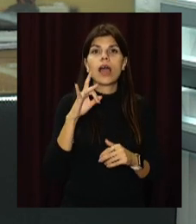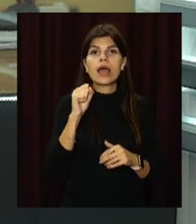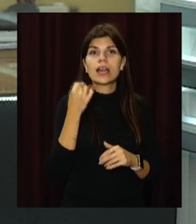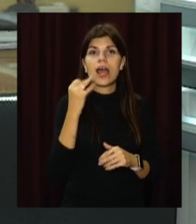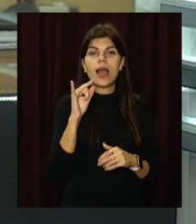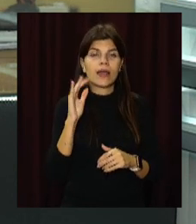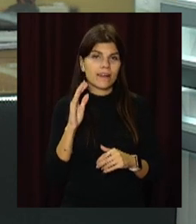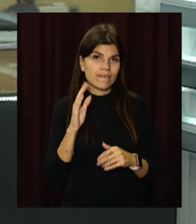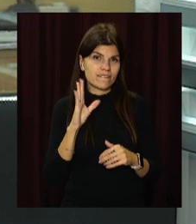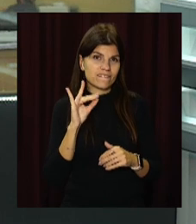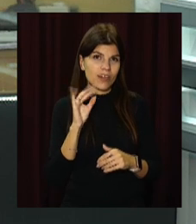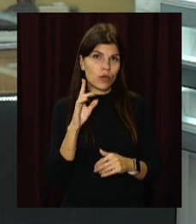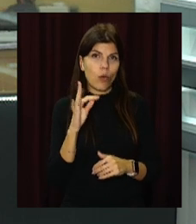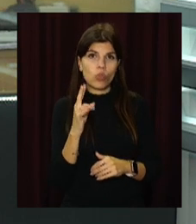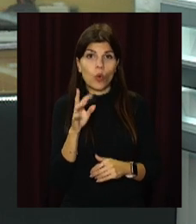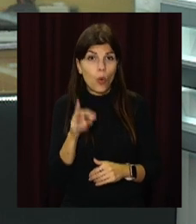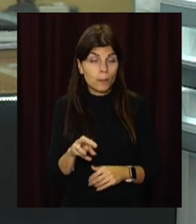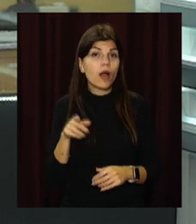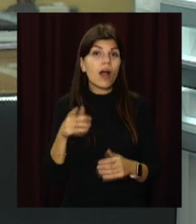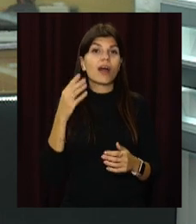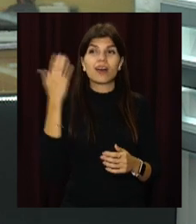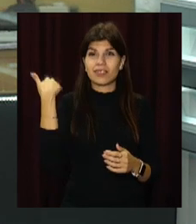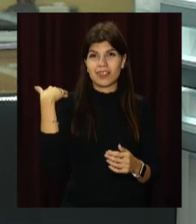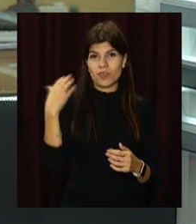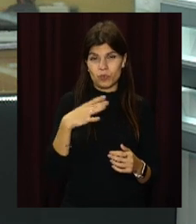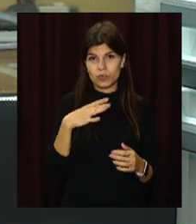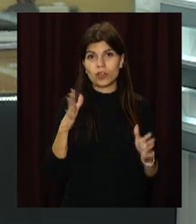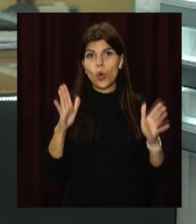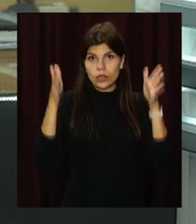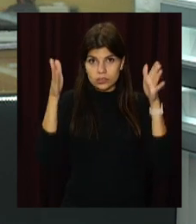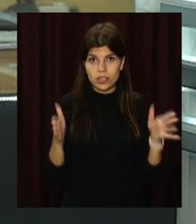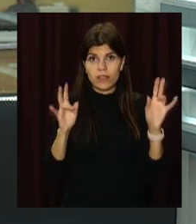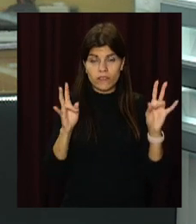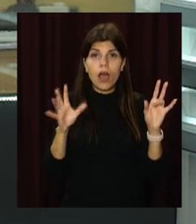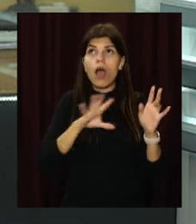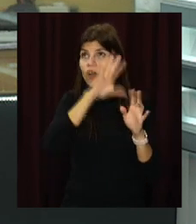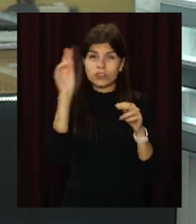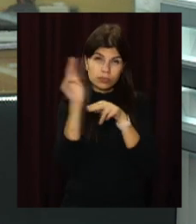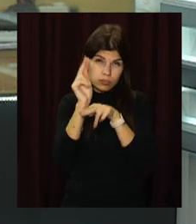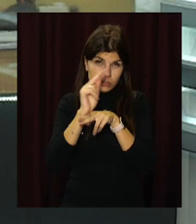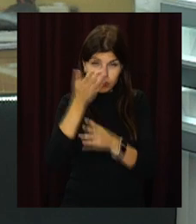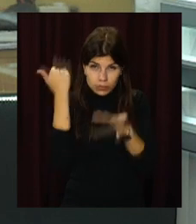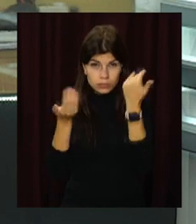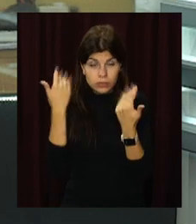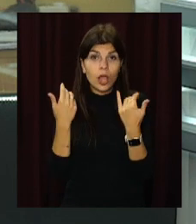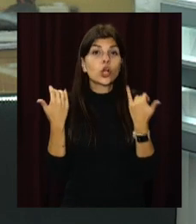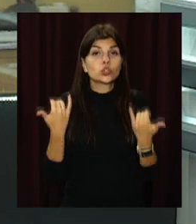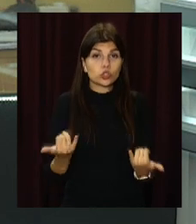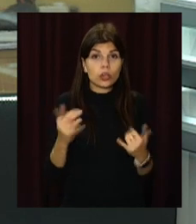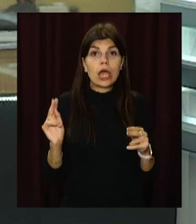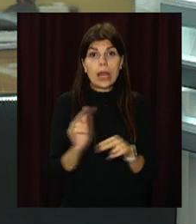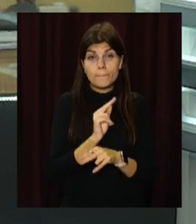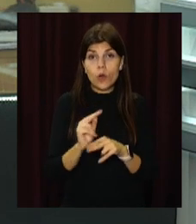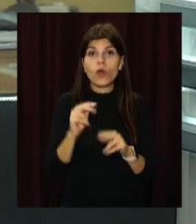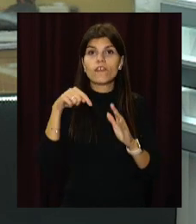Від старого приміщення там залишились лише стіни, кажуть ремонтники. Уже позаду демонтажні роботи, тепер у розпалі